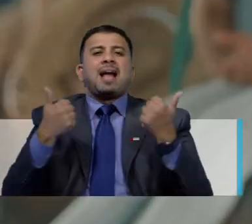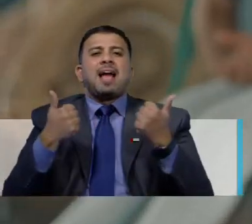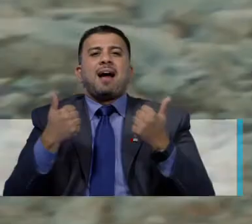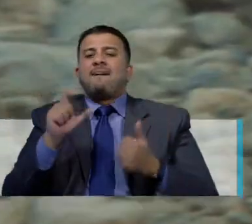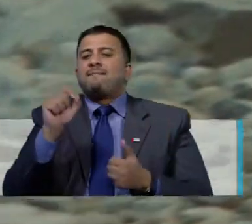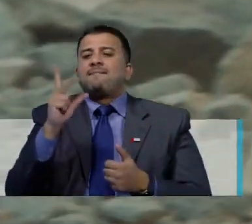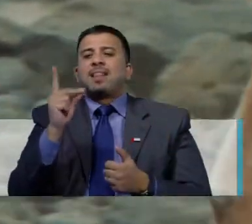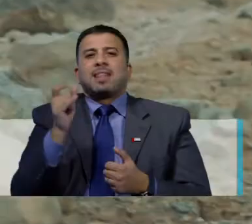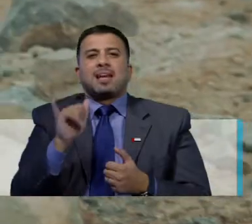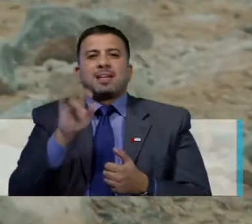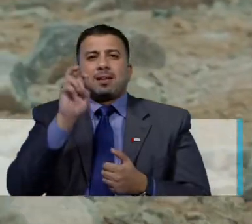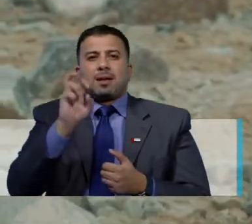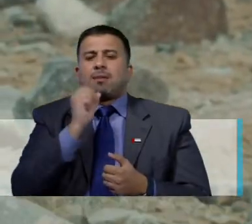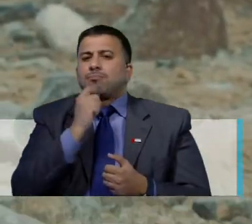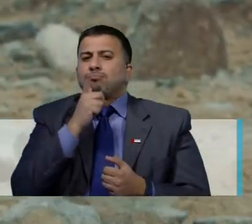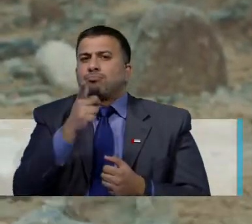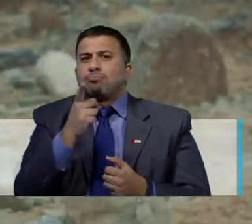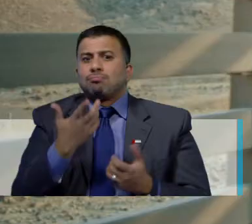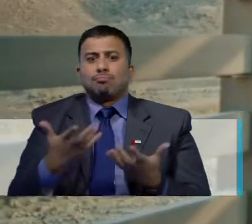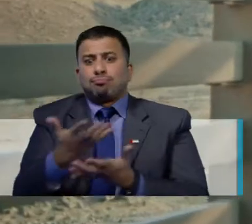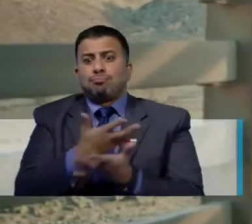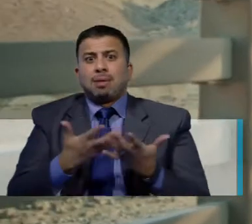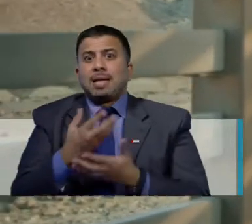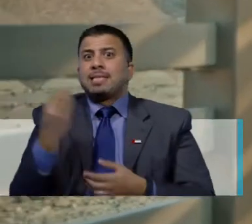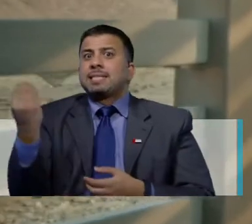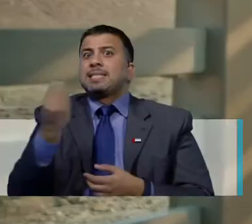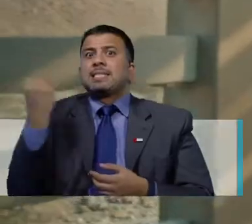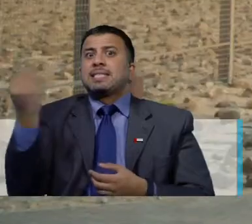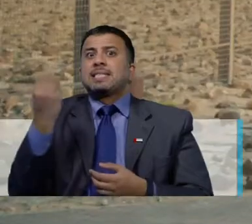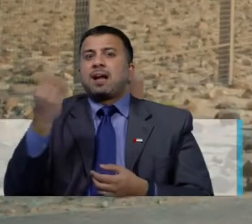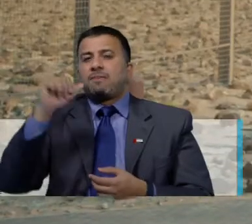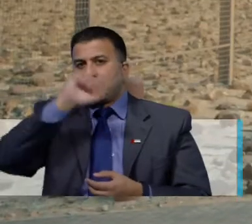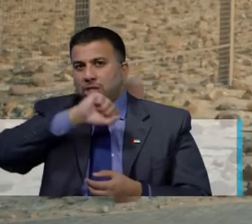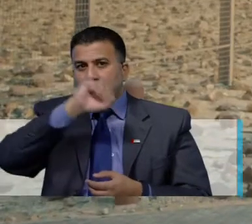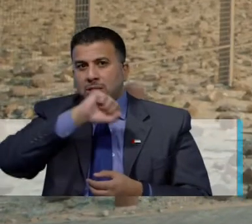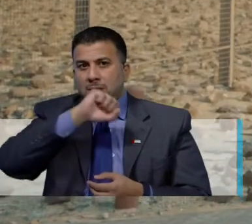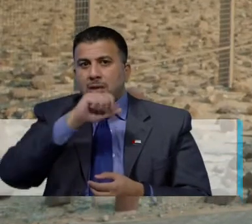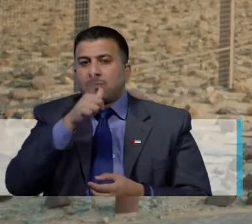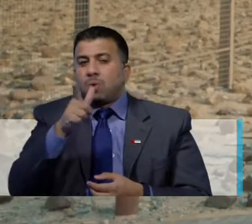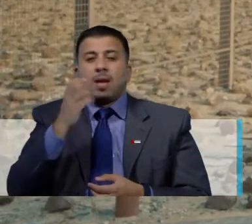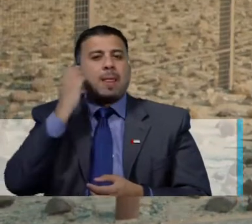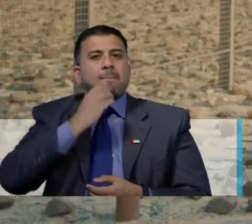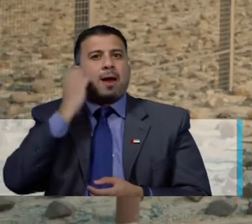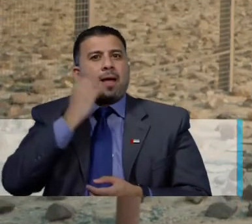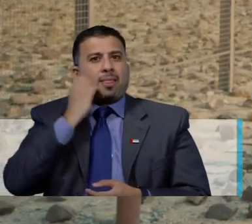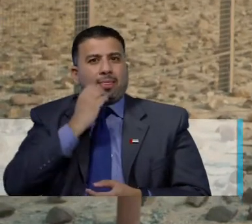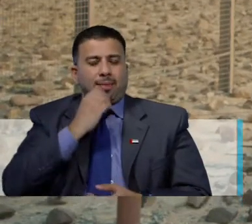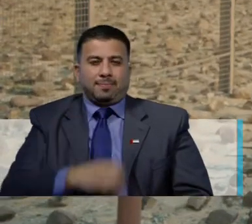الفطرية، بل وتعزز الحركة السياحية في إمارة الشارقة والإمارات.